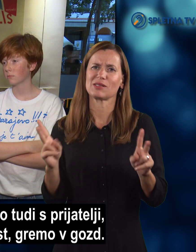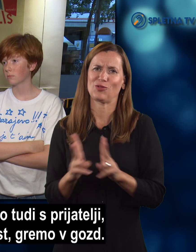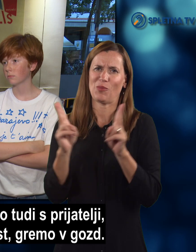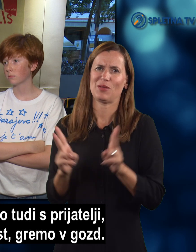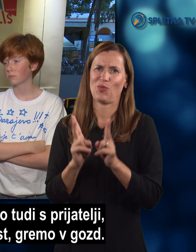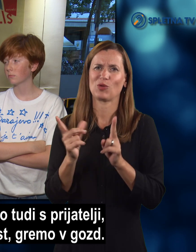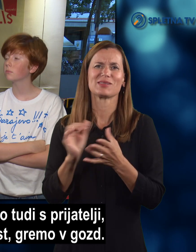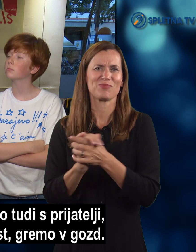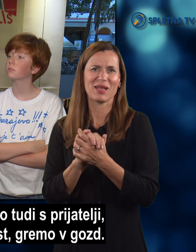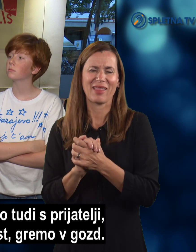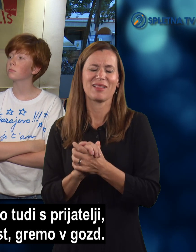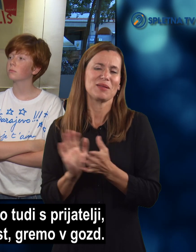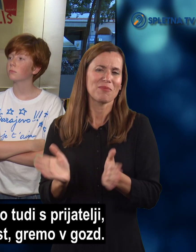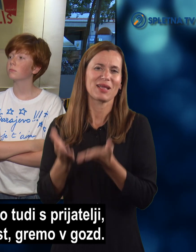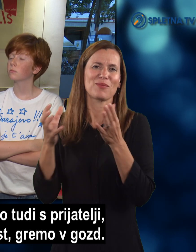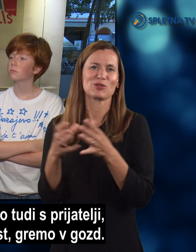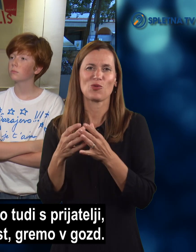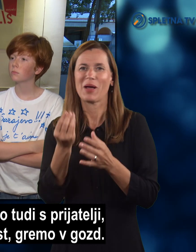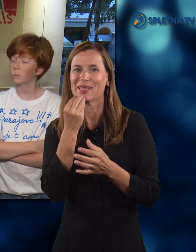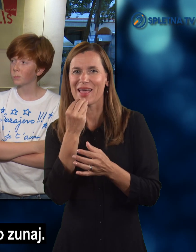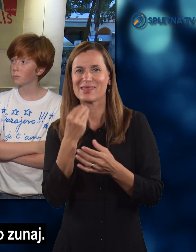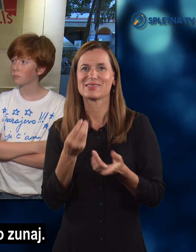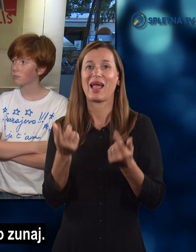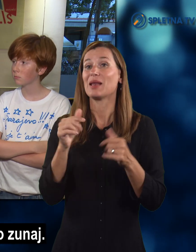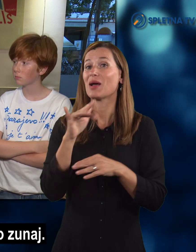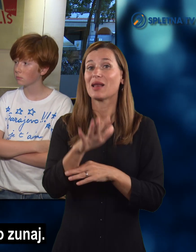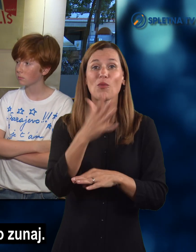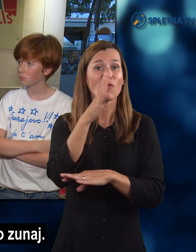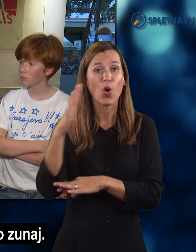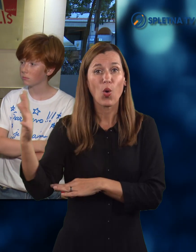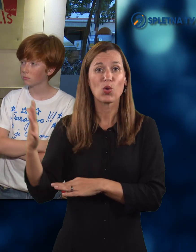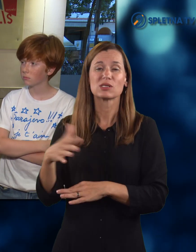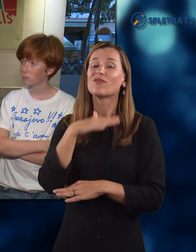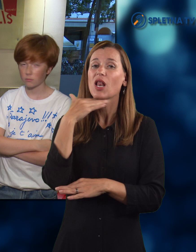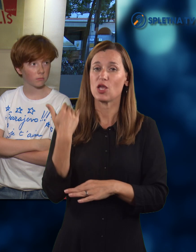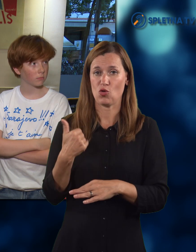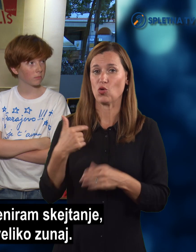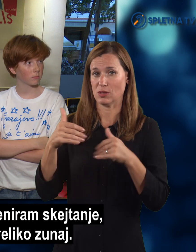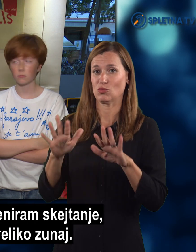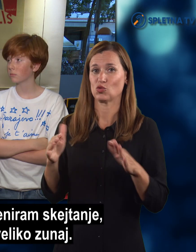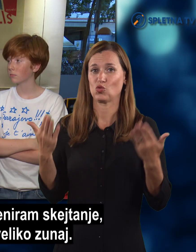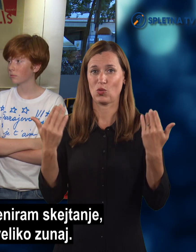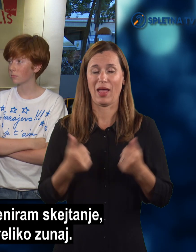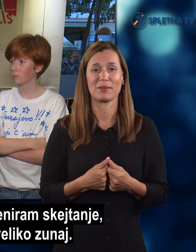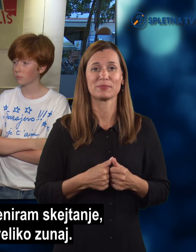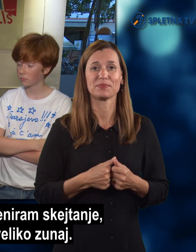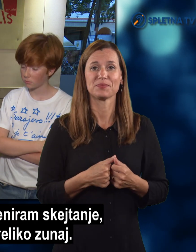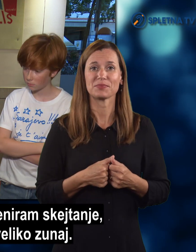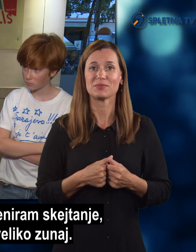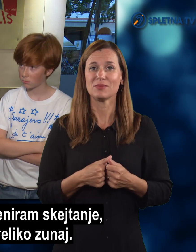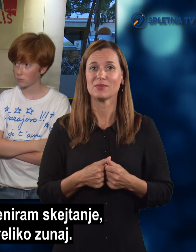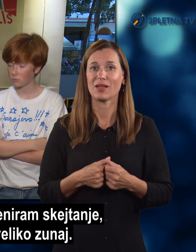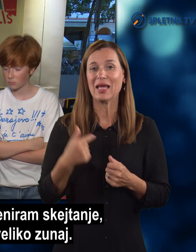pa gremo tudi kaj jesti ali pa tako gremo, ne vem, v gost, pa smo veliko zunaj, no. Drugače skejtam,